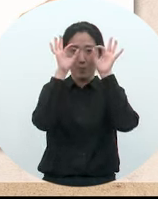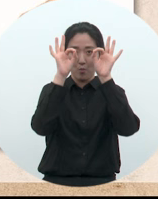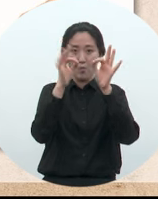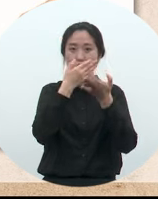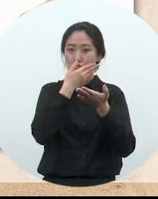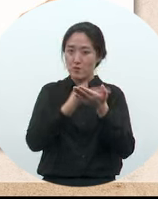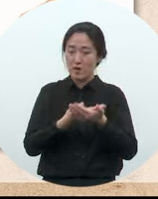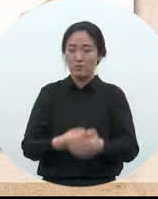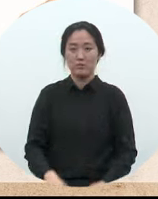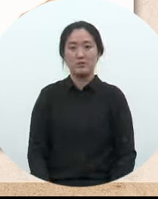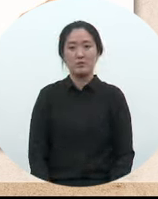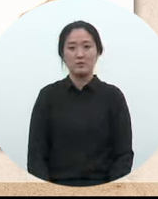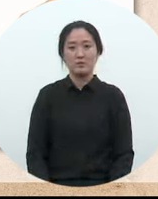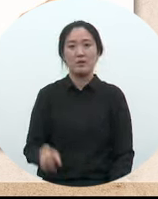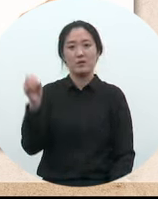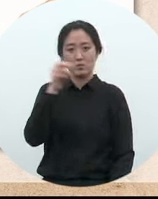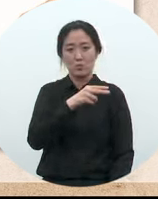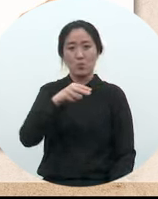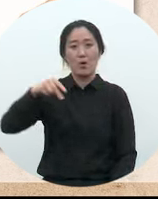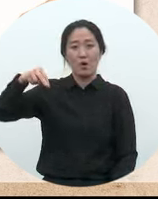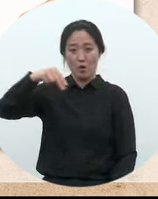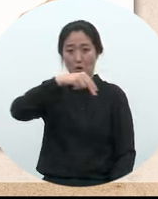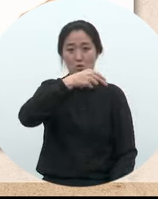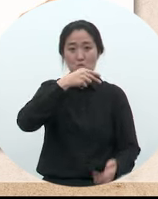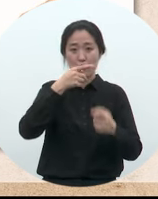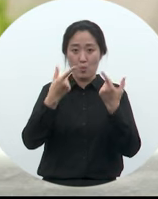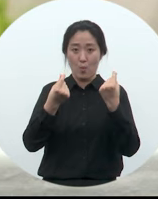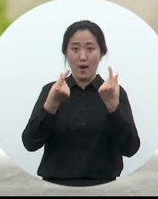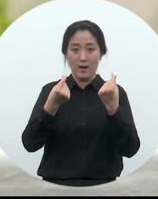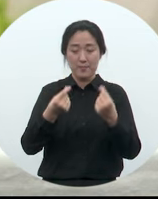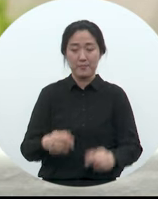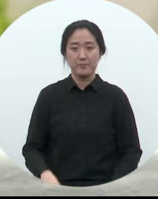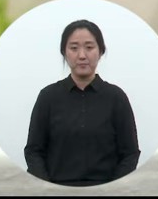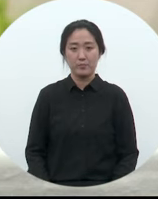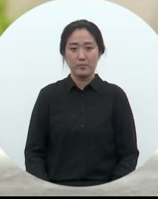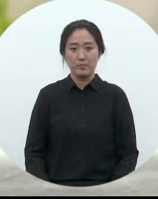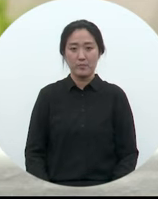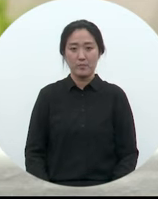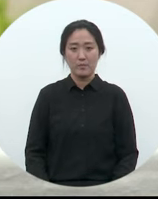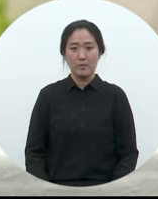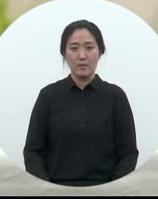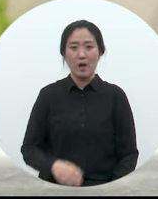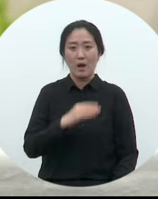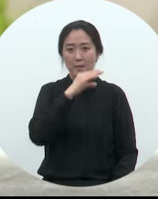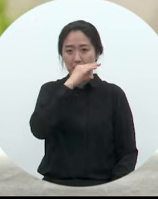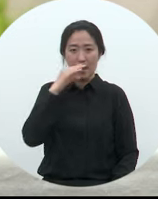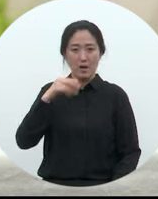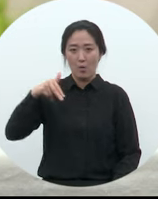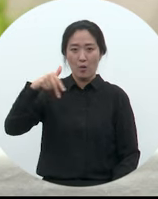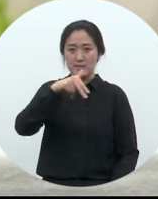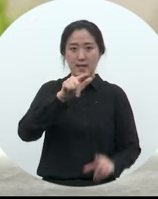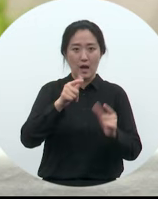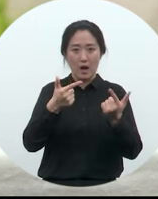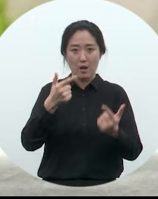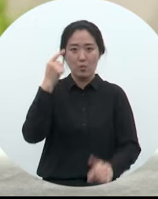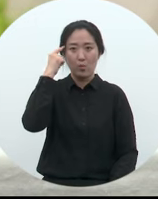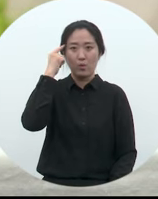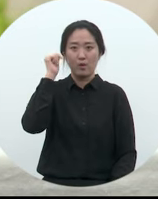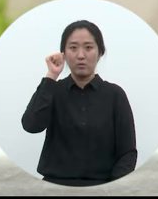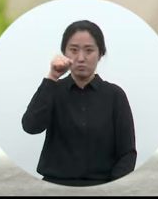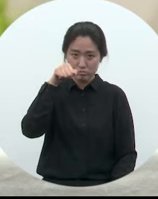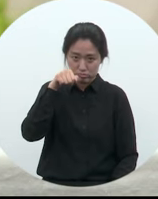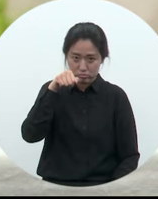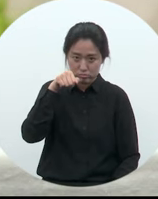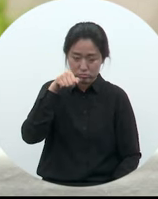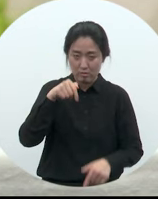같은 걸 하는 것이 좋겠고요. 걸을 때도 마찬가지입니다. 많이들 자세가 좋지 않게 걷는 사람들 보게 되면 고개를 이렇게